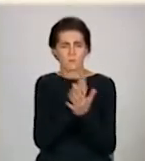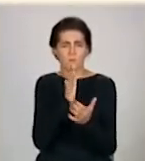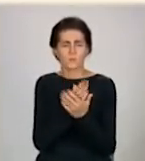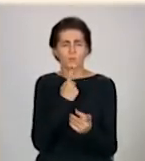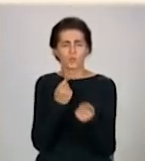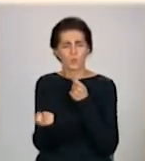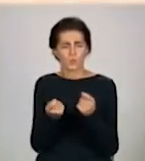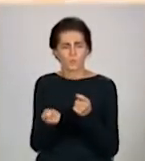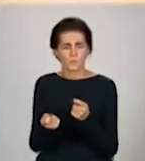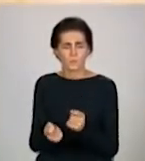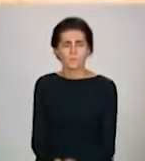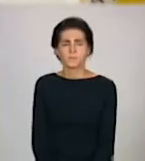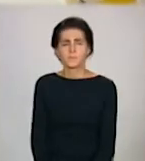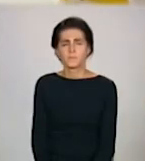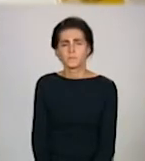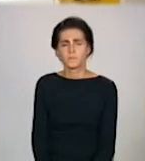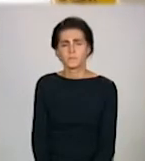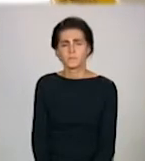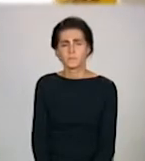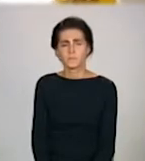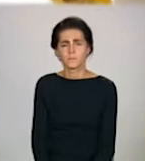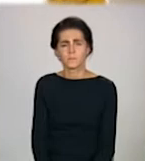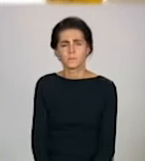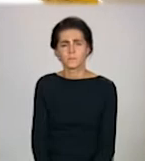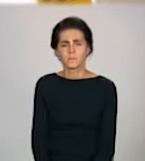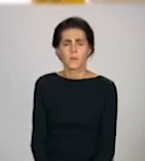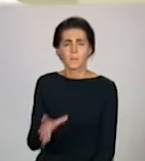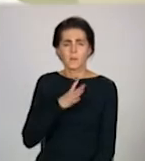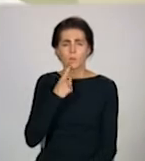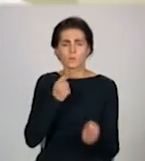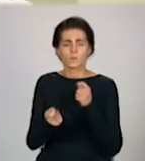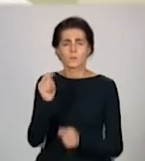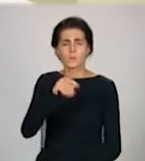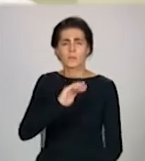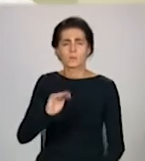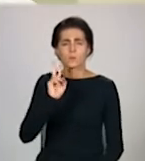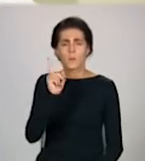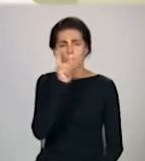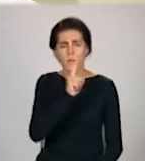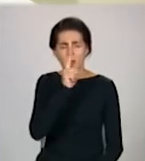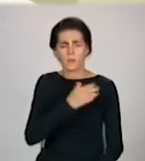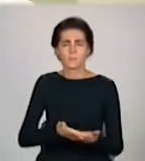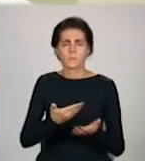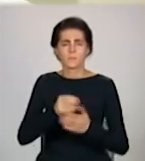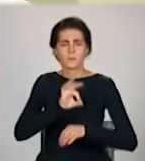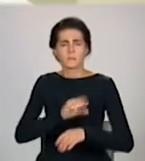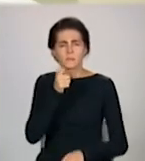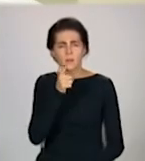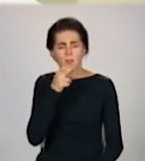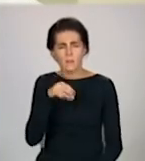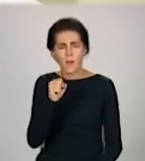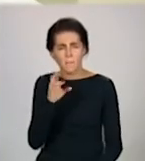небезпека. Особливо обережними треба бути тим батькам, у яких діти мають орфанні захворювання, цукровий